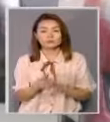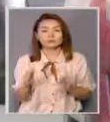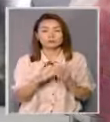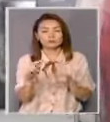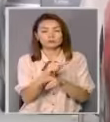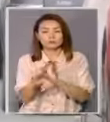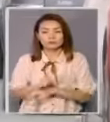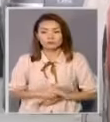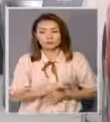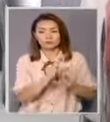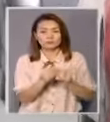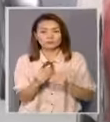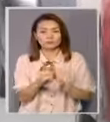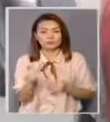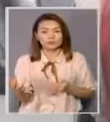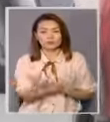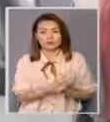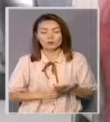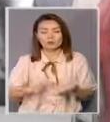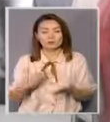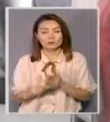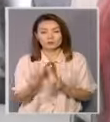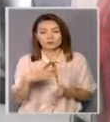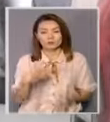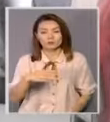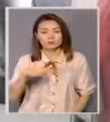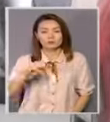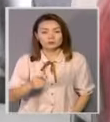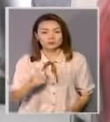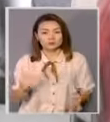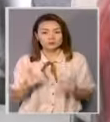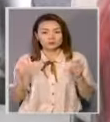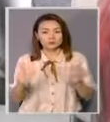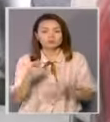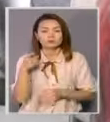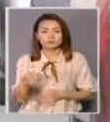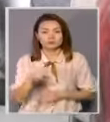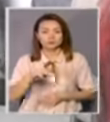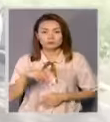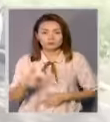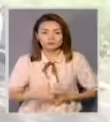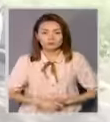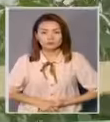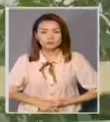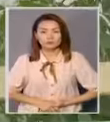оплате термомодернизации изначально была в размере 40 тенге. Теперь подорожала и стала 1000.